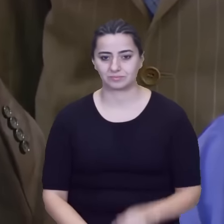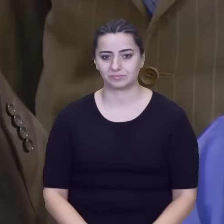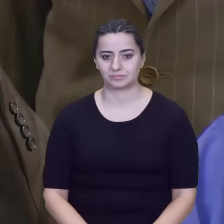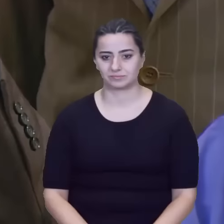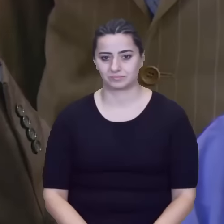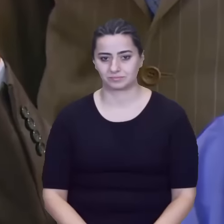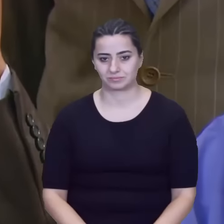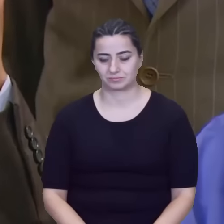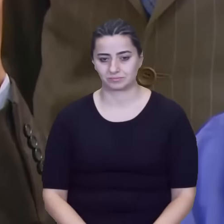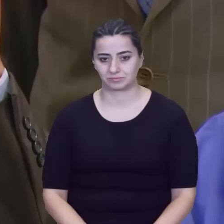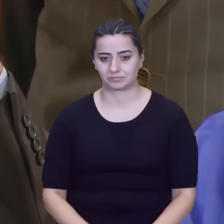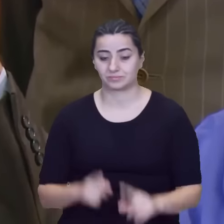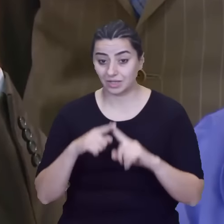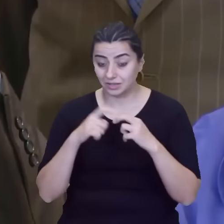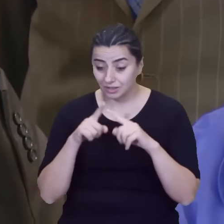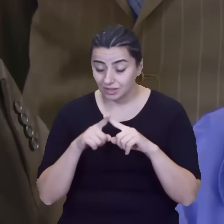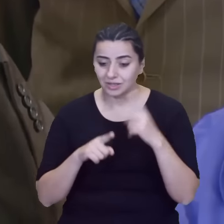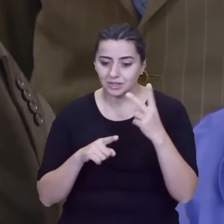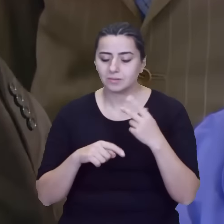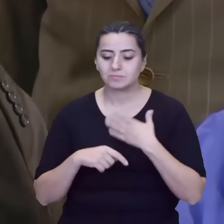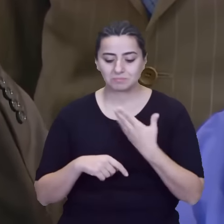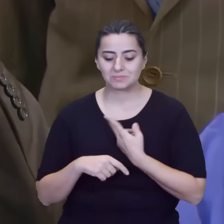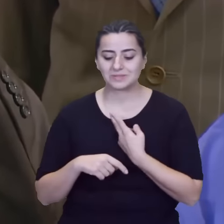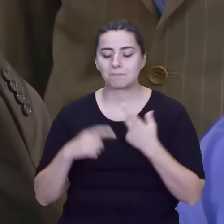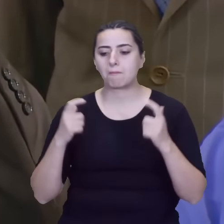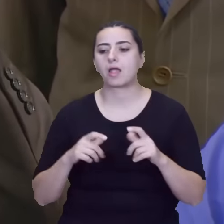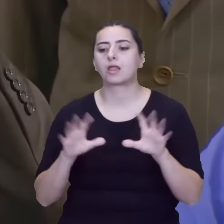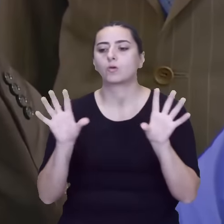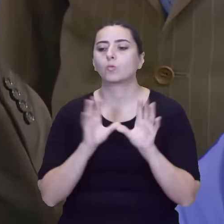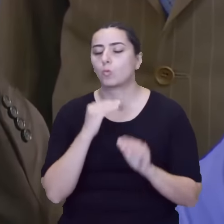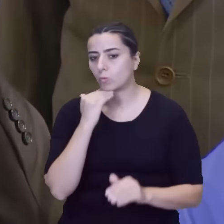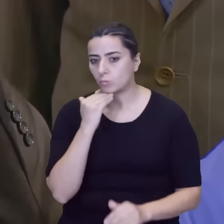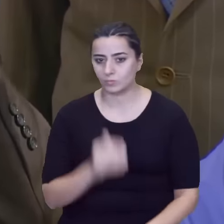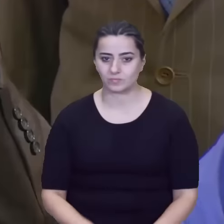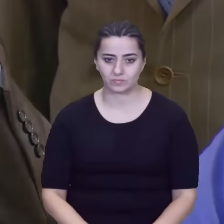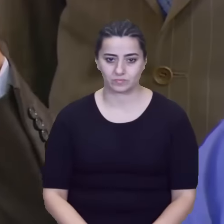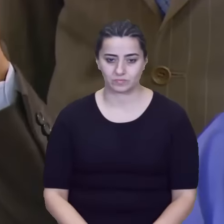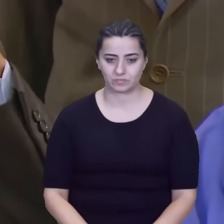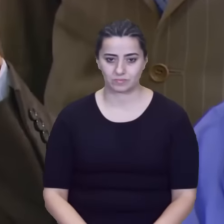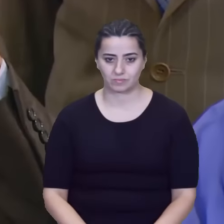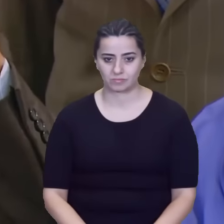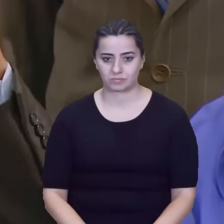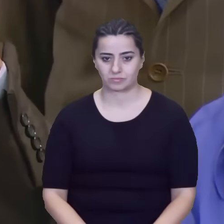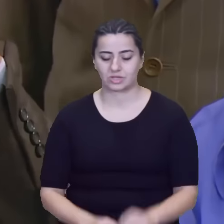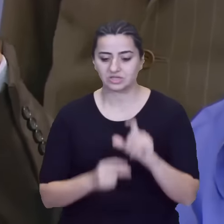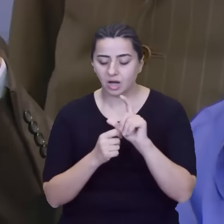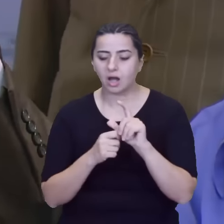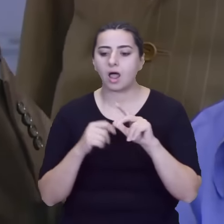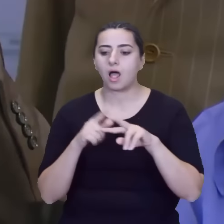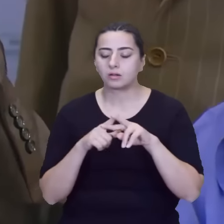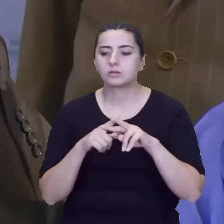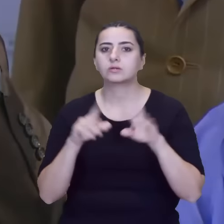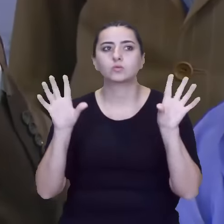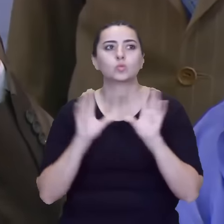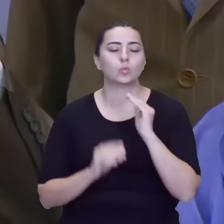istiyorum. TRT 2 bizim mahallede çekmiyor efendim. Evet, Çınaraltı Mahallesi